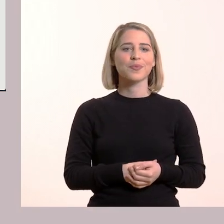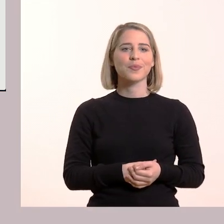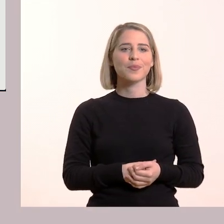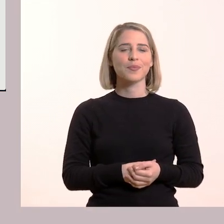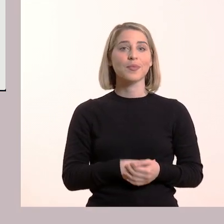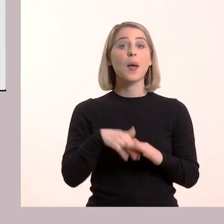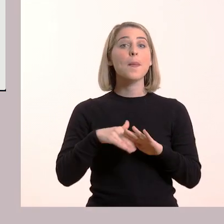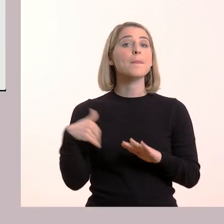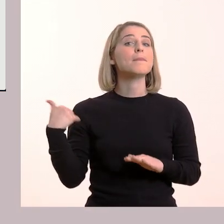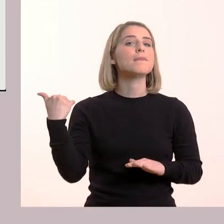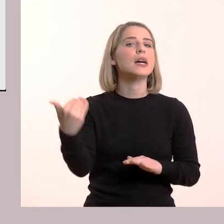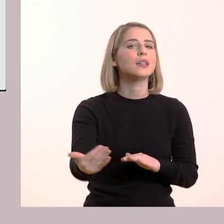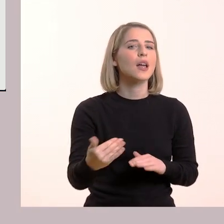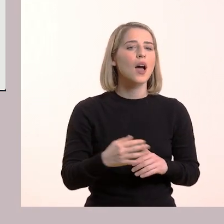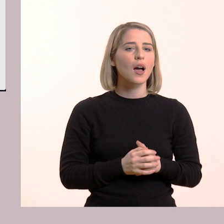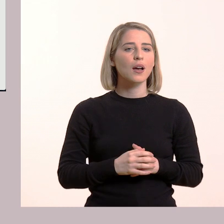Στη συνέχεια,